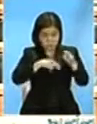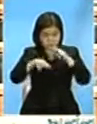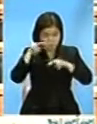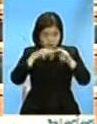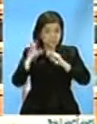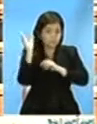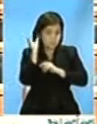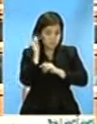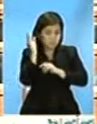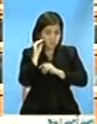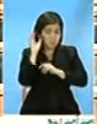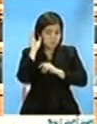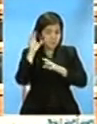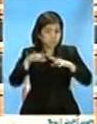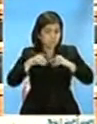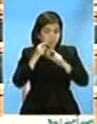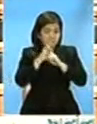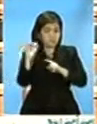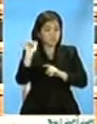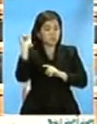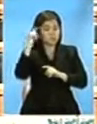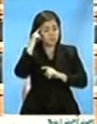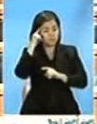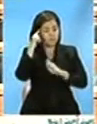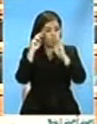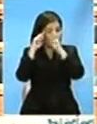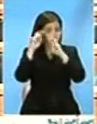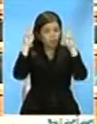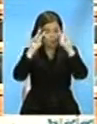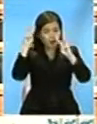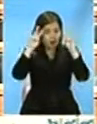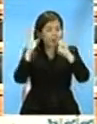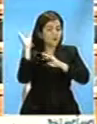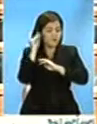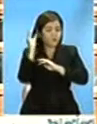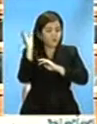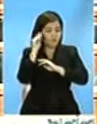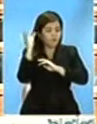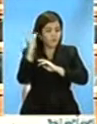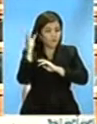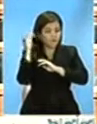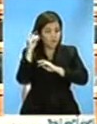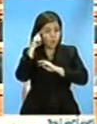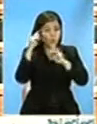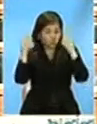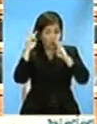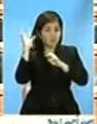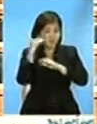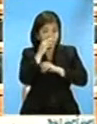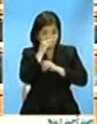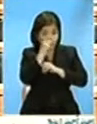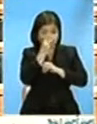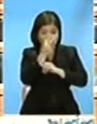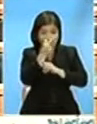ผมและอย่าเพิ่งเชื่อทำใจให้ว่างๆเป็นกลางคำจัดขยะหรืออคติออกไปลองดูส